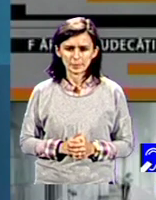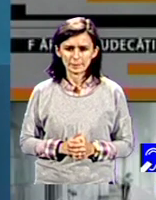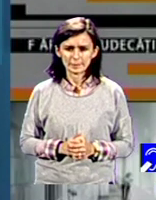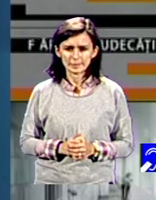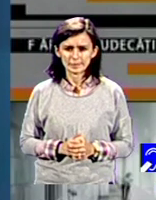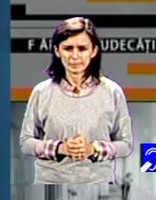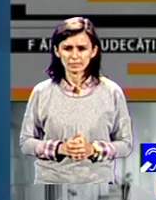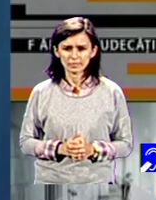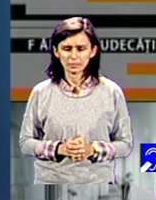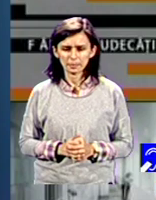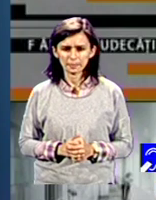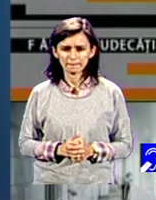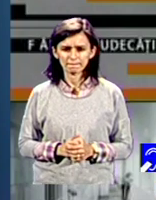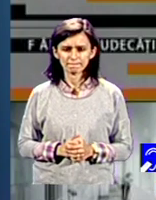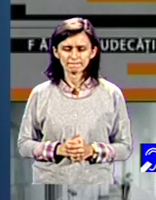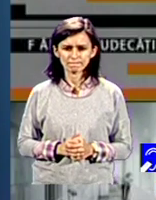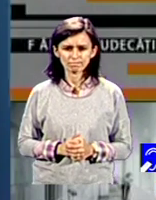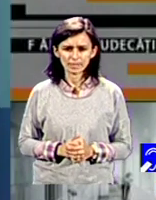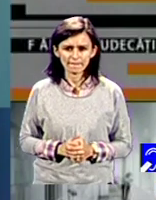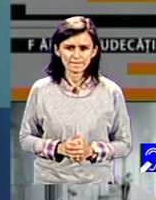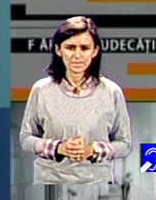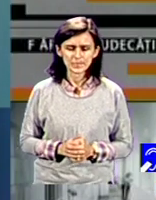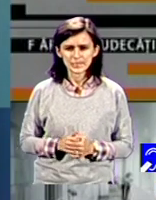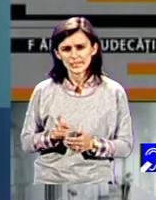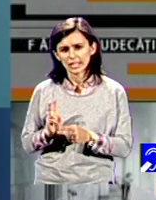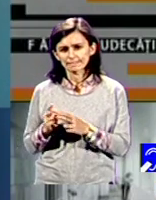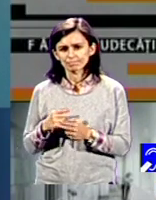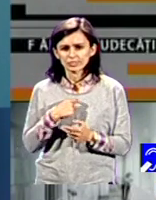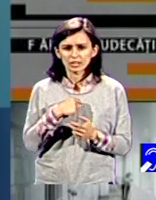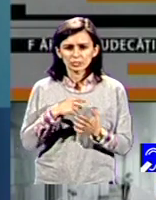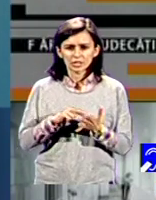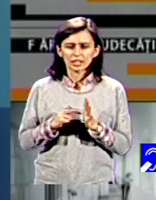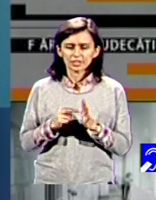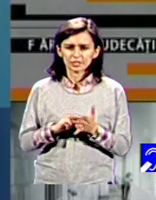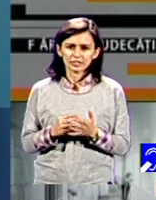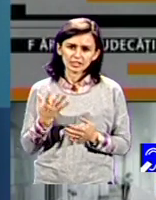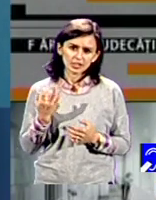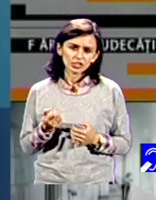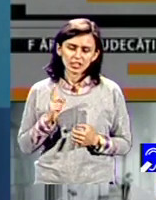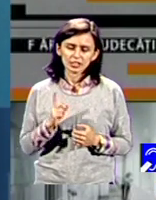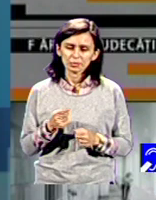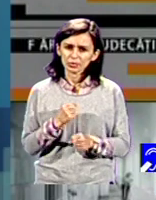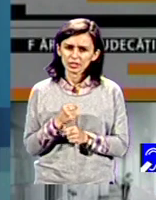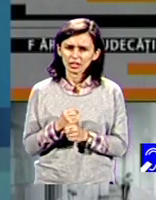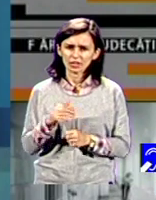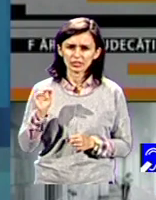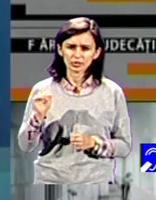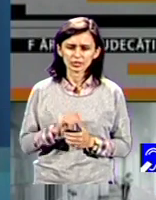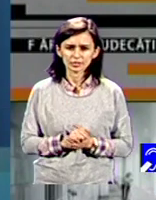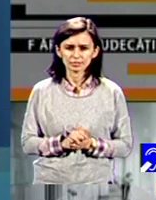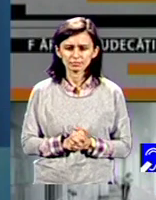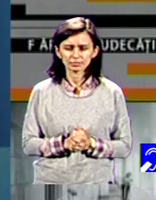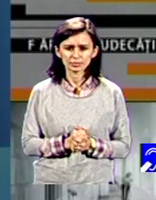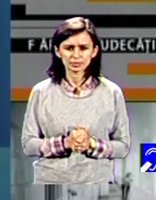Cum vezi nu știu O potențială rezolvare sau ce ar trebui să de cred că în acest moment dacă se ajunge la